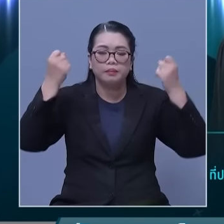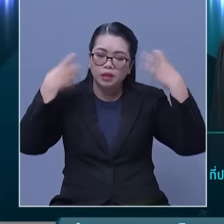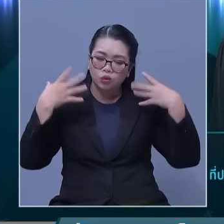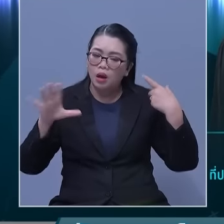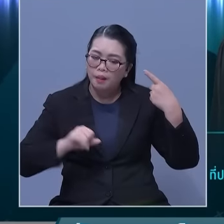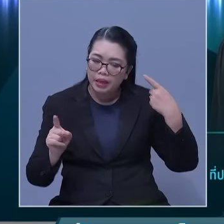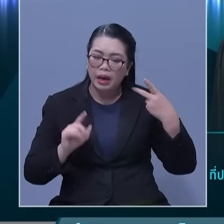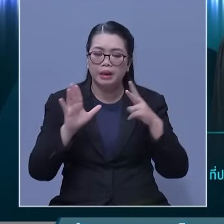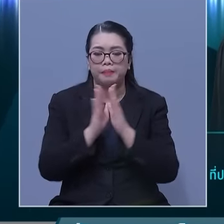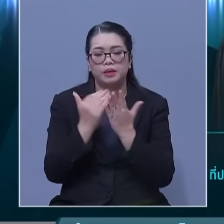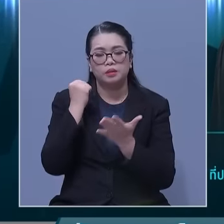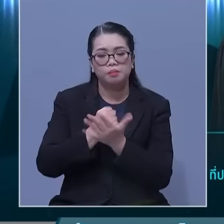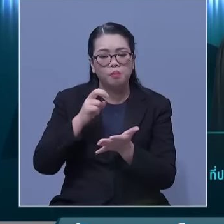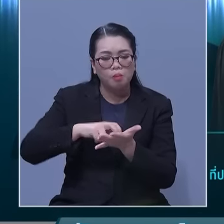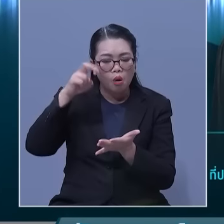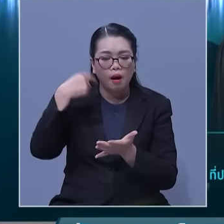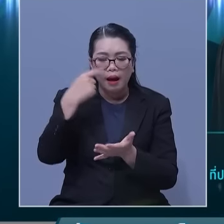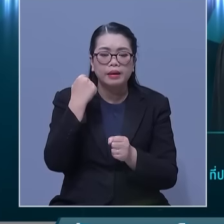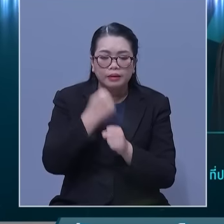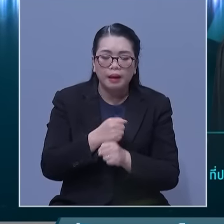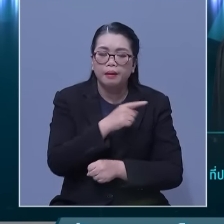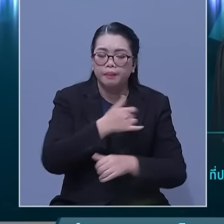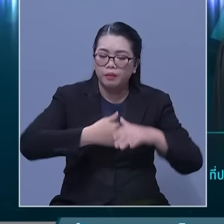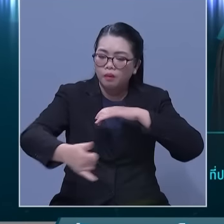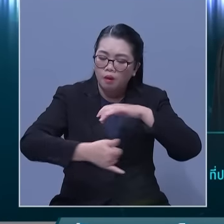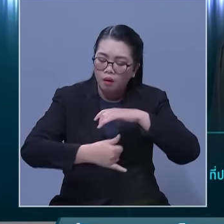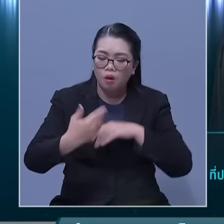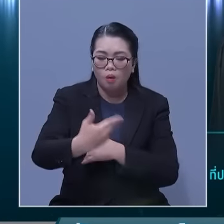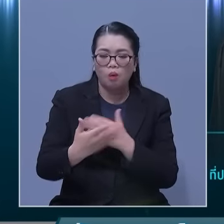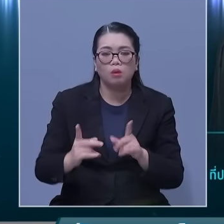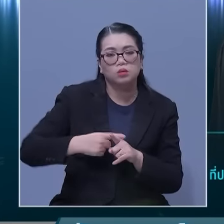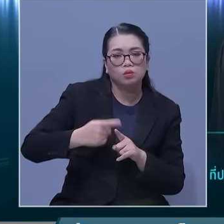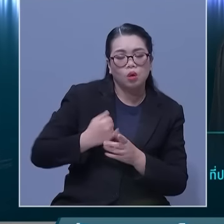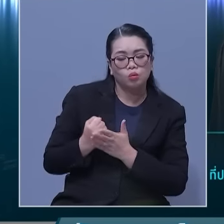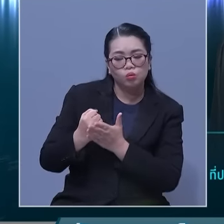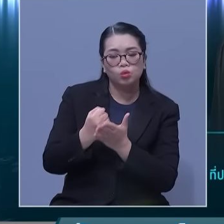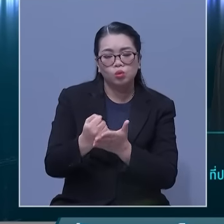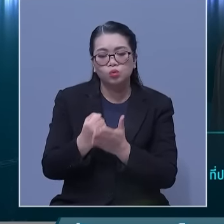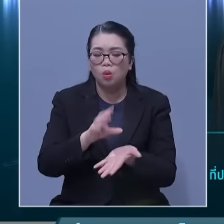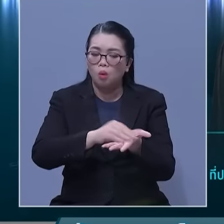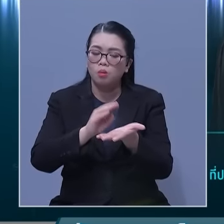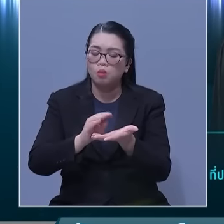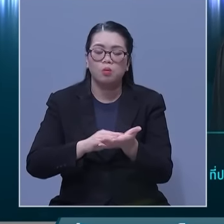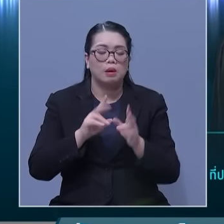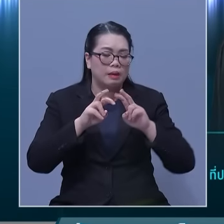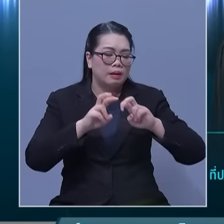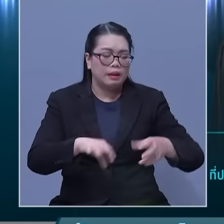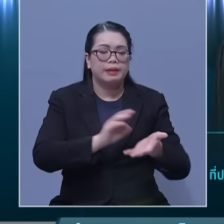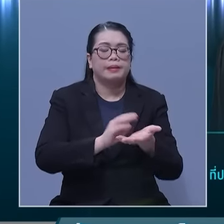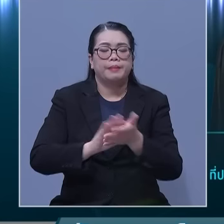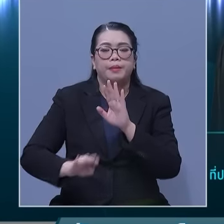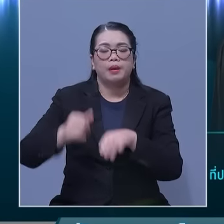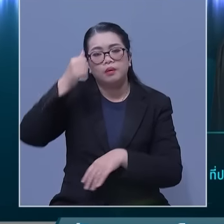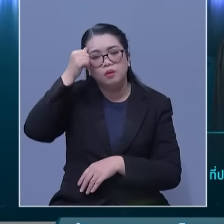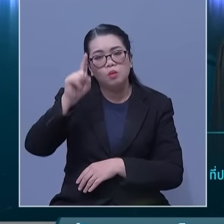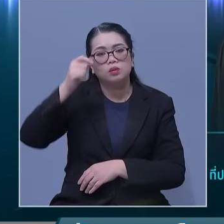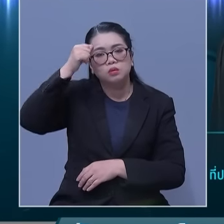มายังไงอืใครเป็นนอมินีในการเช่าห้องนะครับใครเป็นคนช่วยเหลืออะไรต่างๆเขาต้องการเวลาพะวัน 2วันเนี่ย